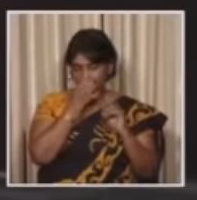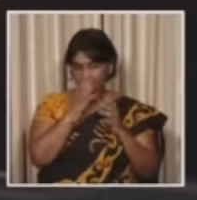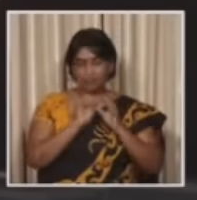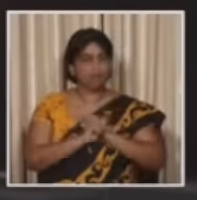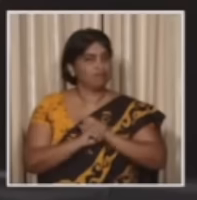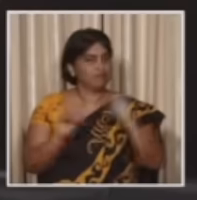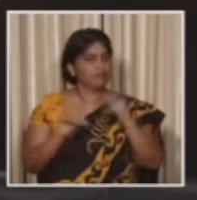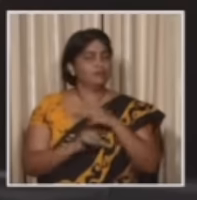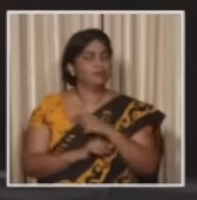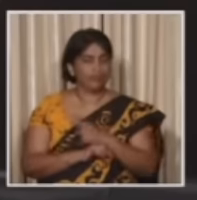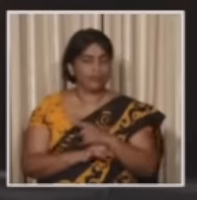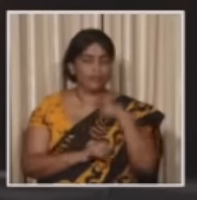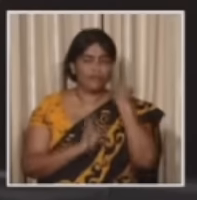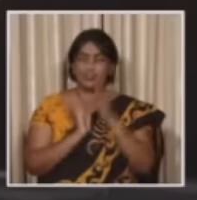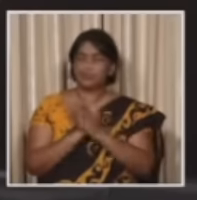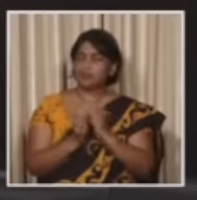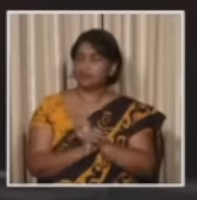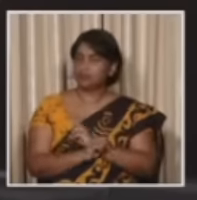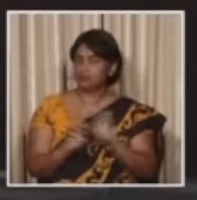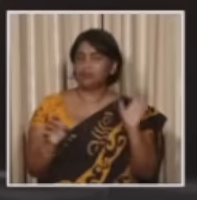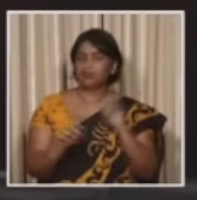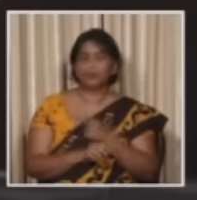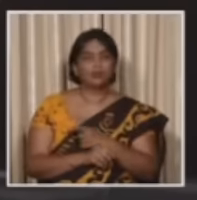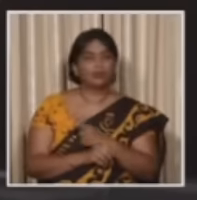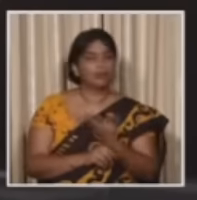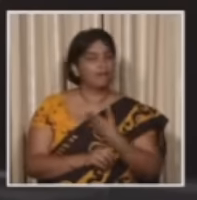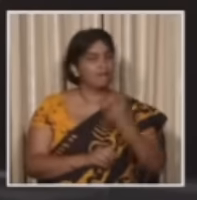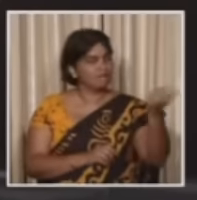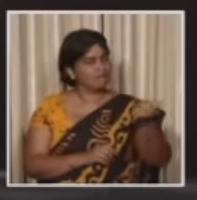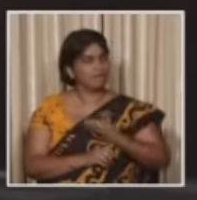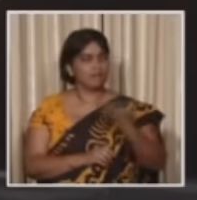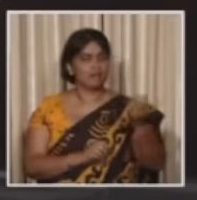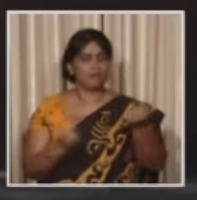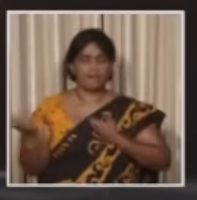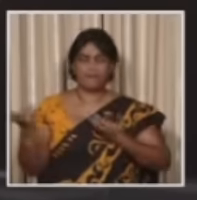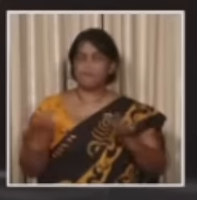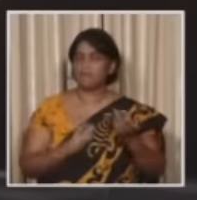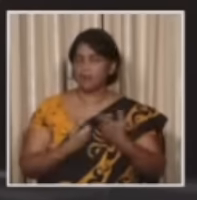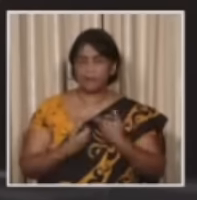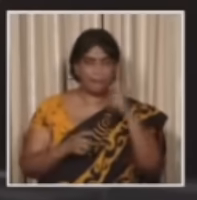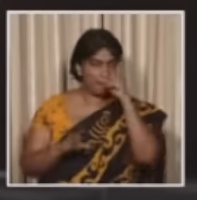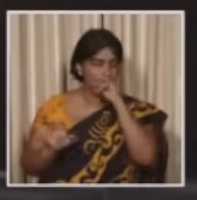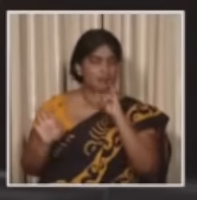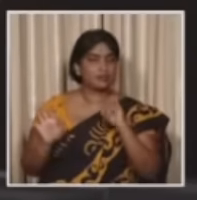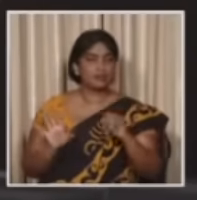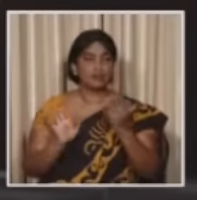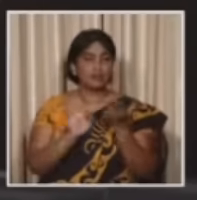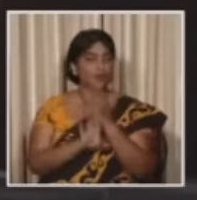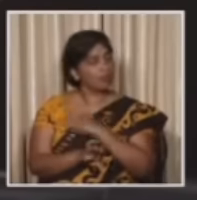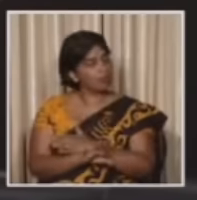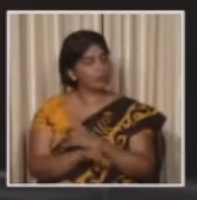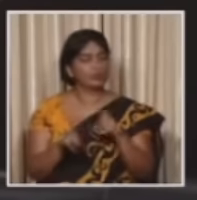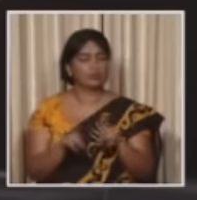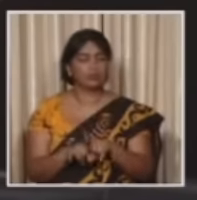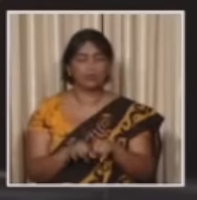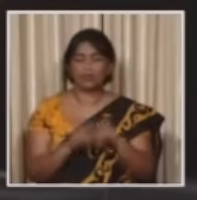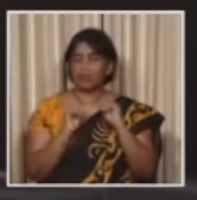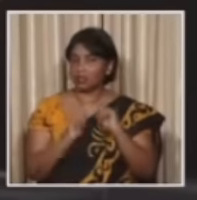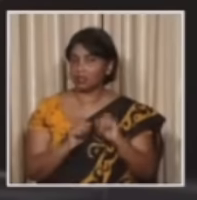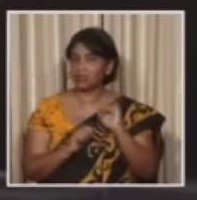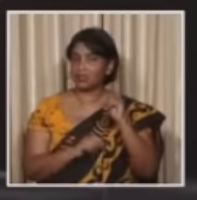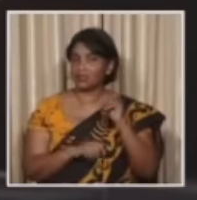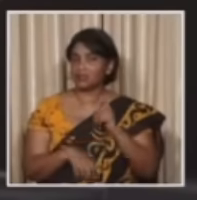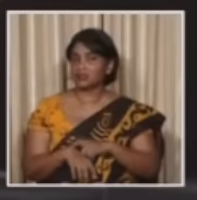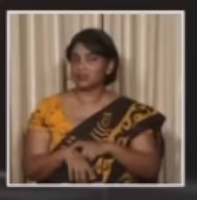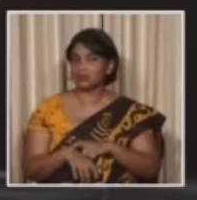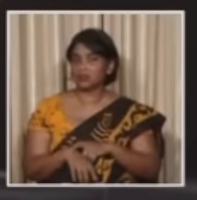ගියාද ෆේස්බුක් වල කොච්චර ගියාද මට කොච්චර කම්ප්ලේන්ස් එනවද මාස 6කට ඉස්සල ගත්තත් ඒ මොකෝ සමහර